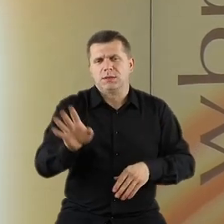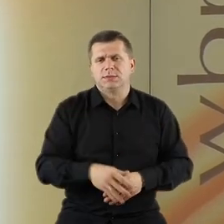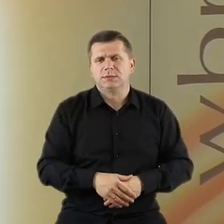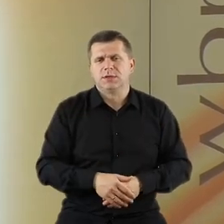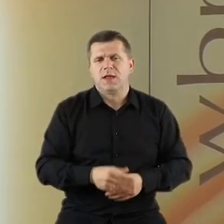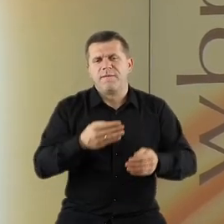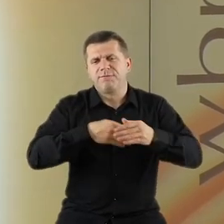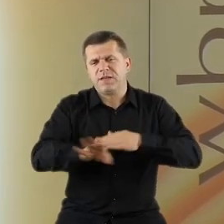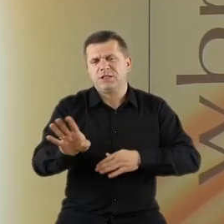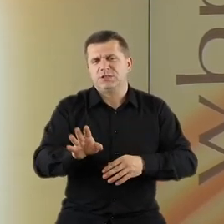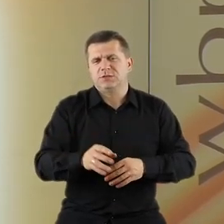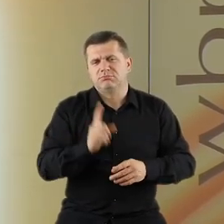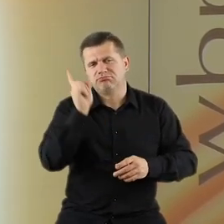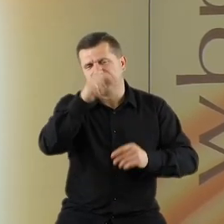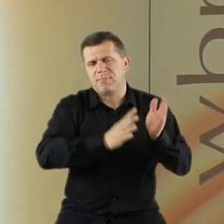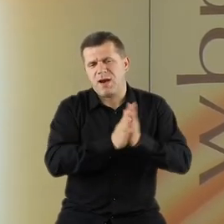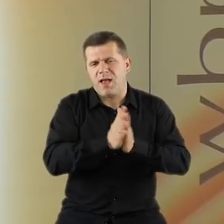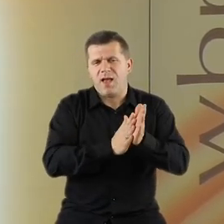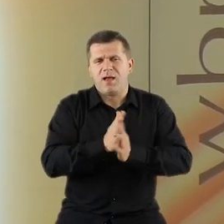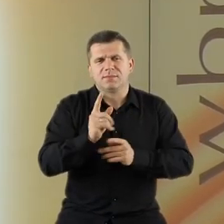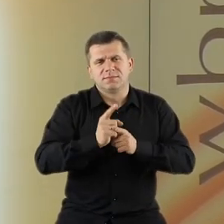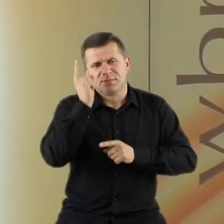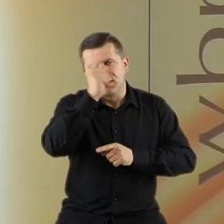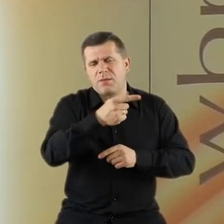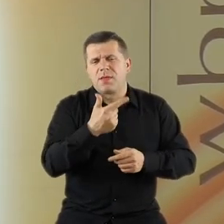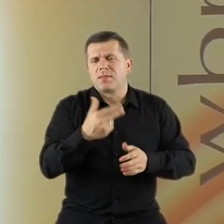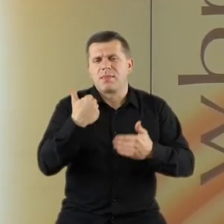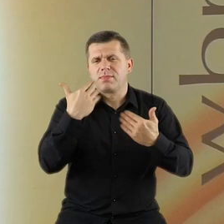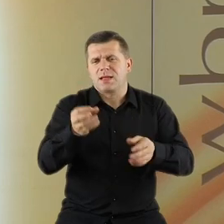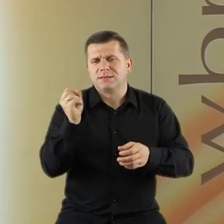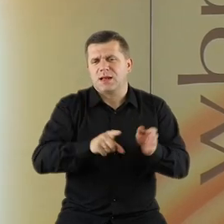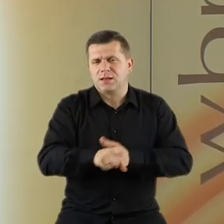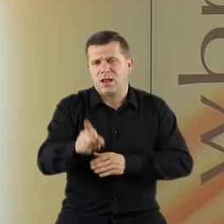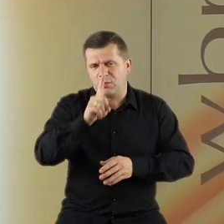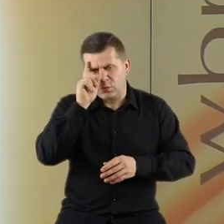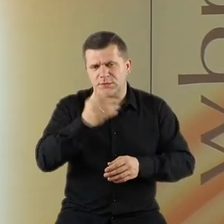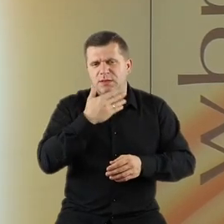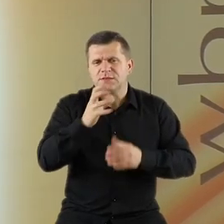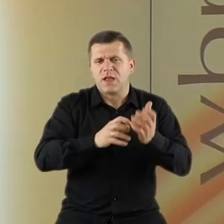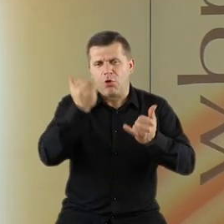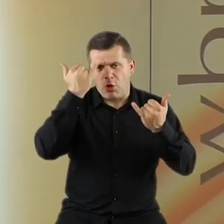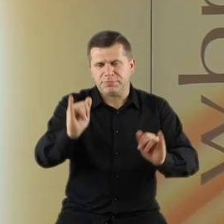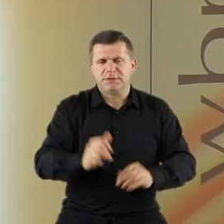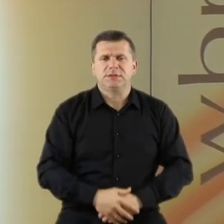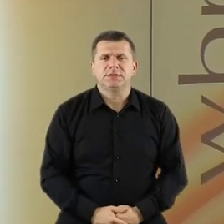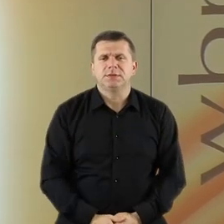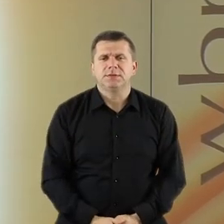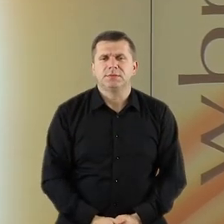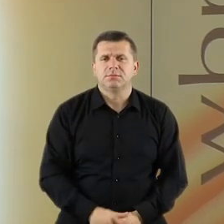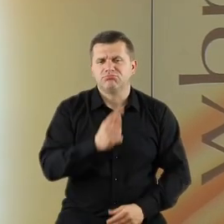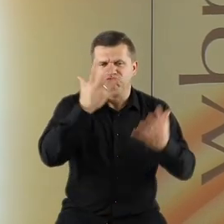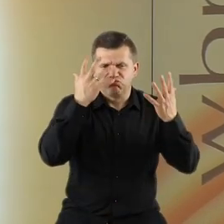na te Boryna lasy prawda nigdzie już nikomu nie zagrażała tam gdzie był ten świat obcy ciemny